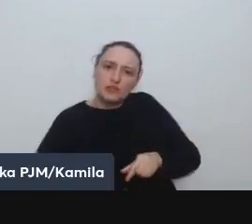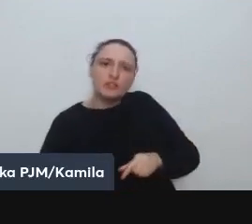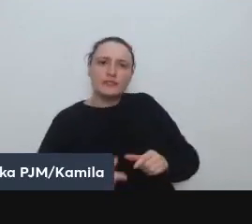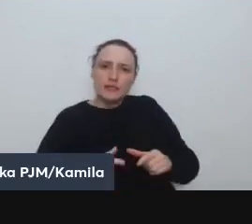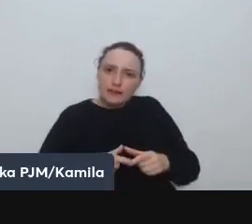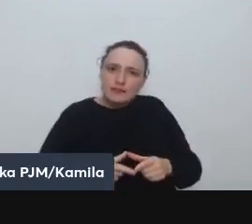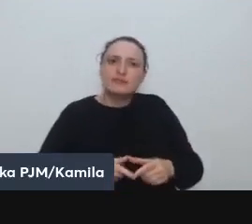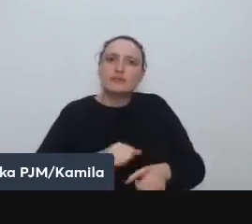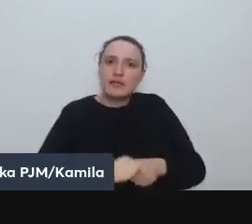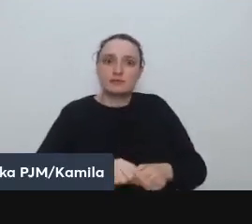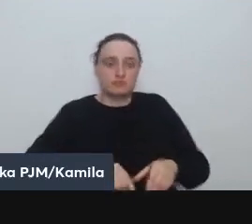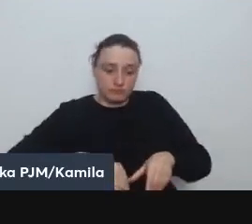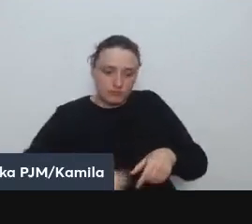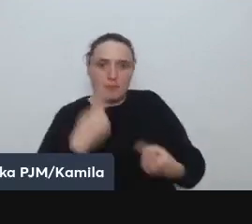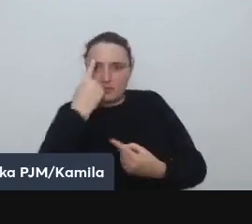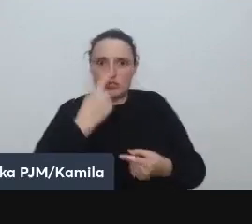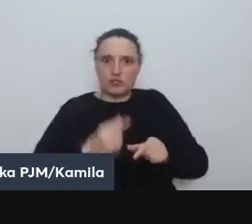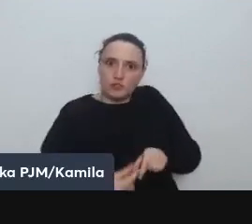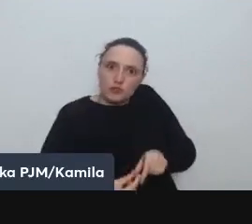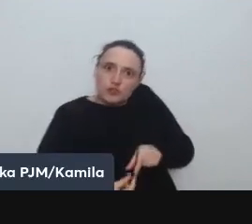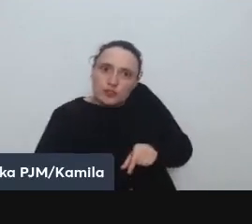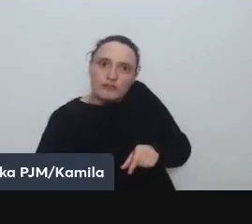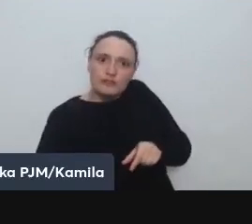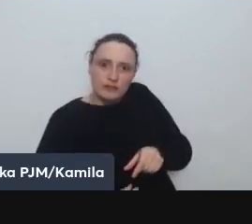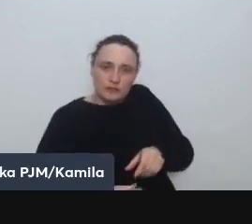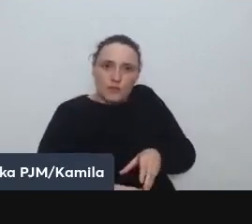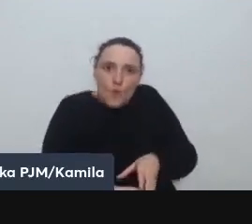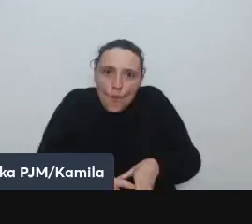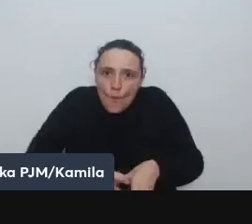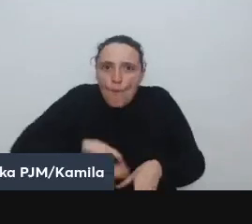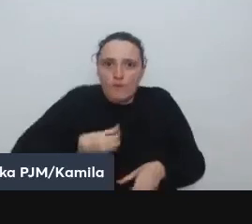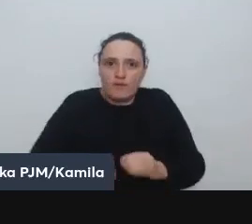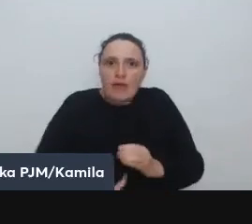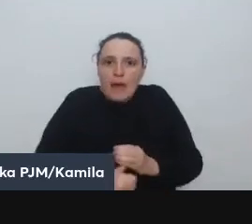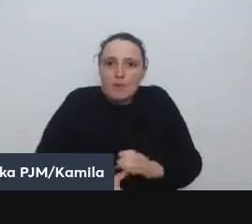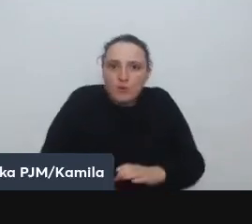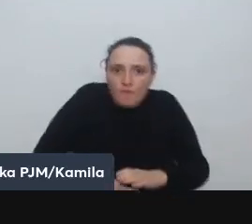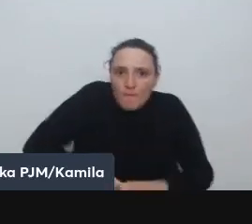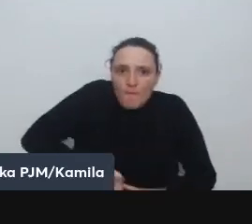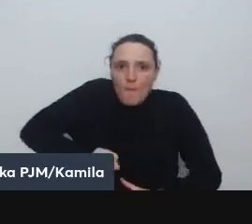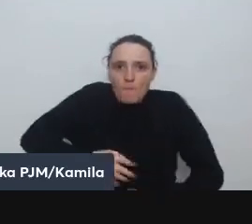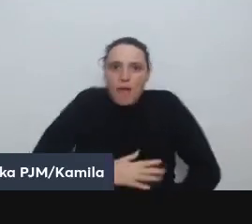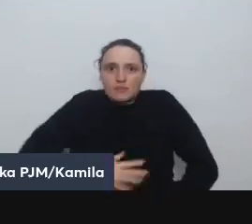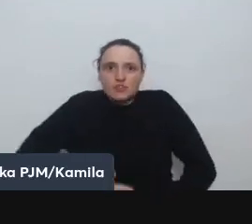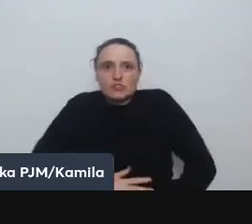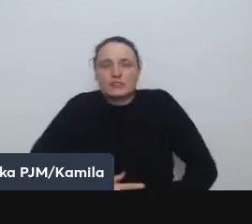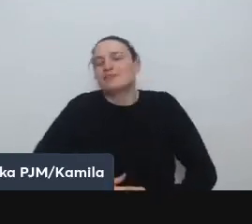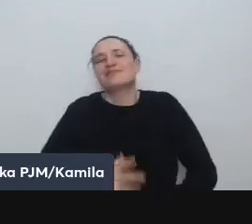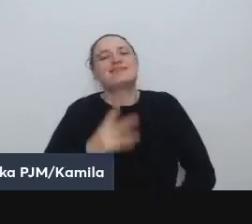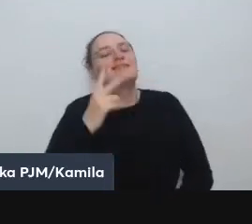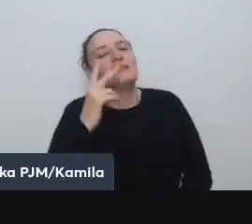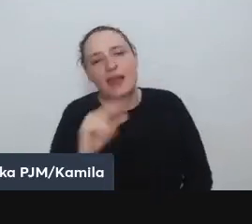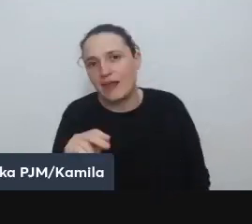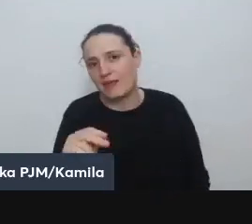robi ta wizja, że ta szyjka macicy jest jakoś coś wsysa od tego tampona może ewentualnie, więc zawsze nie da się zgubić przedmiotu w pochwie, nie?